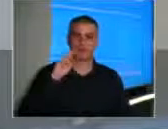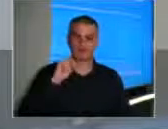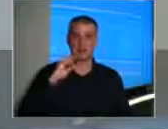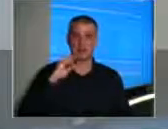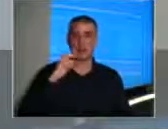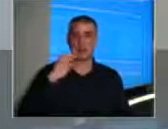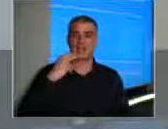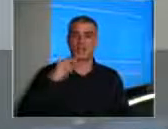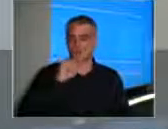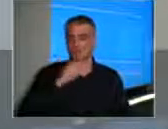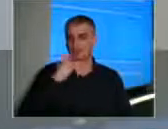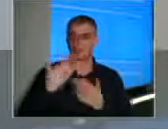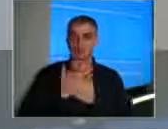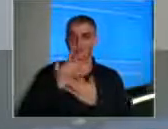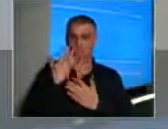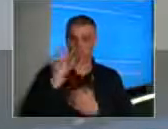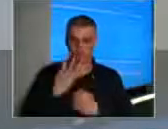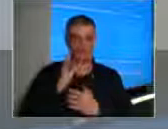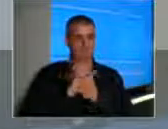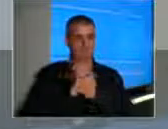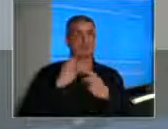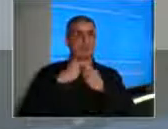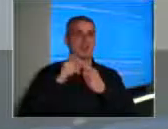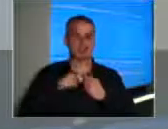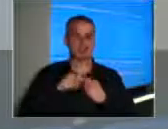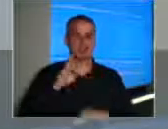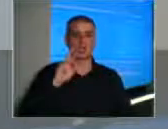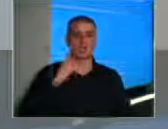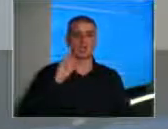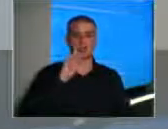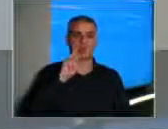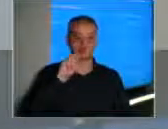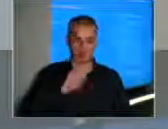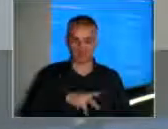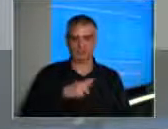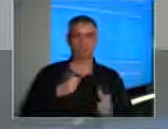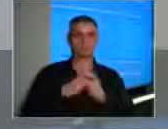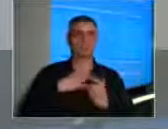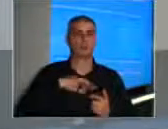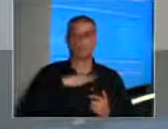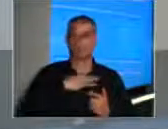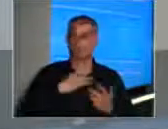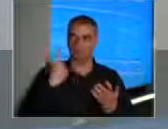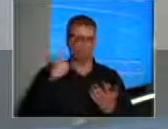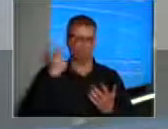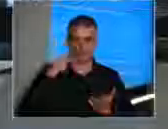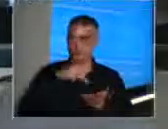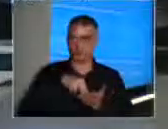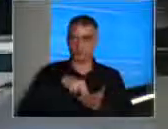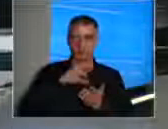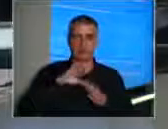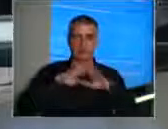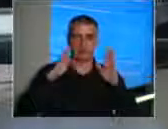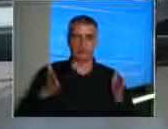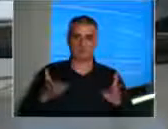החדש מספר 4. שלום לחבר הכנסת רועי פולקמן, יושב ראש סיעת כולנו. הזה. תקשיבו, הוא עומד עלה שם על